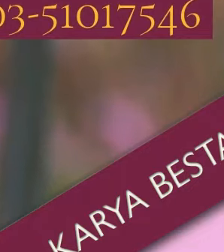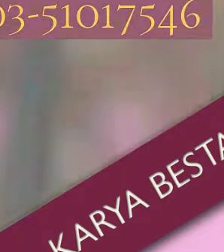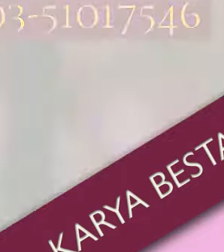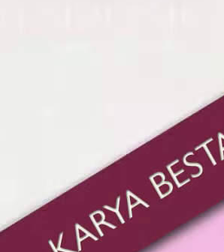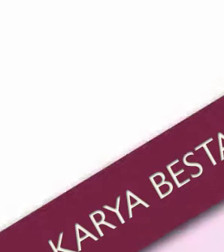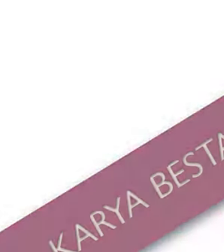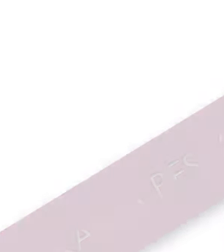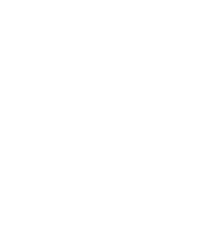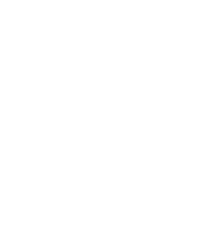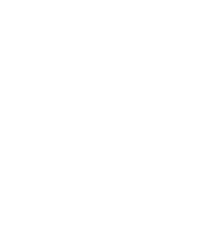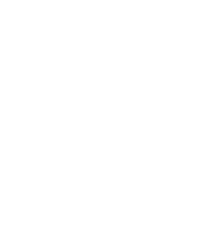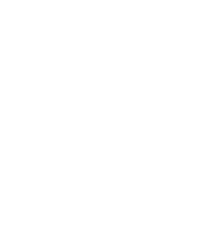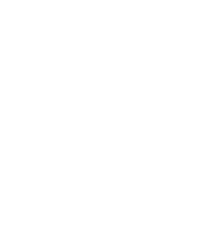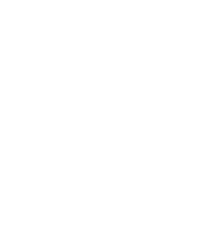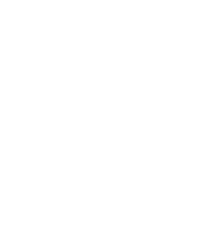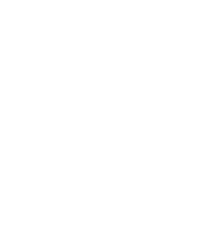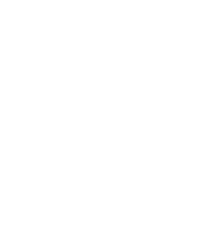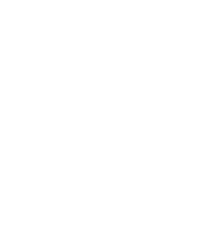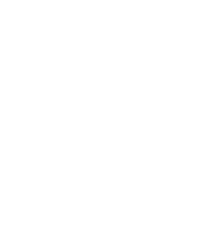hai hai